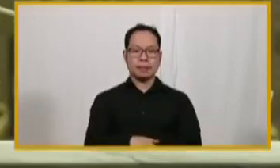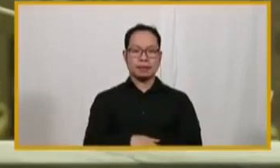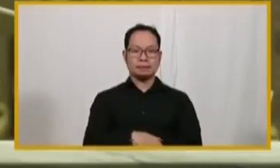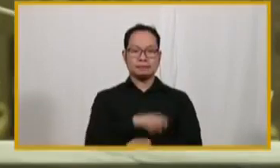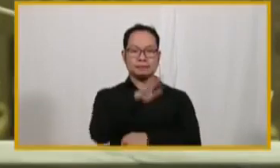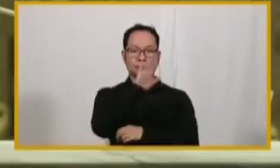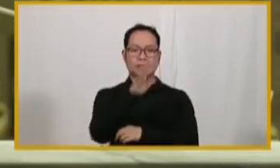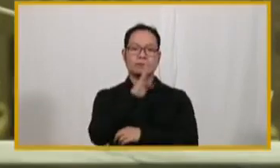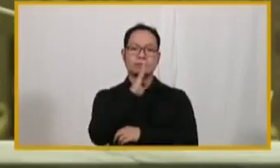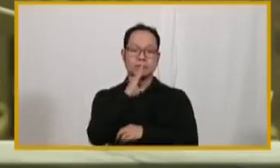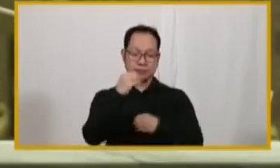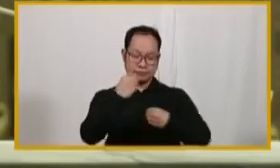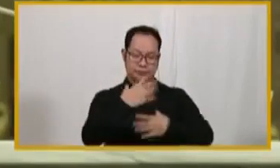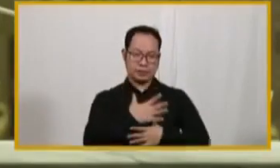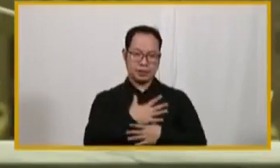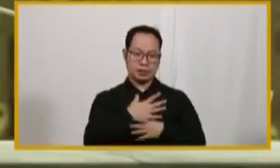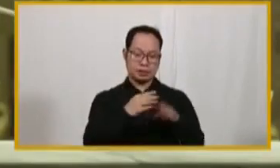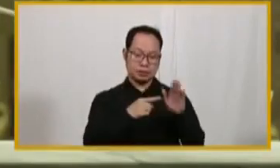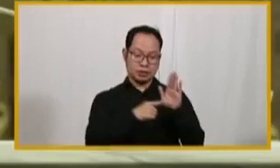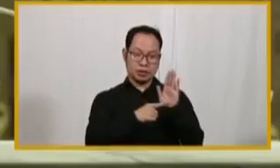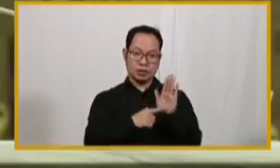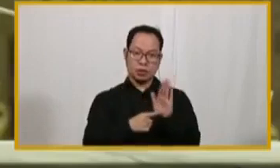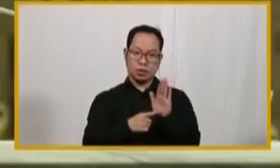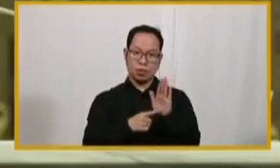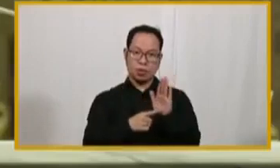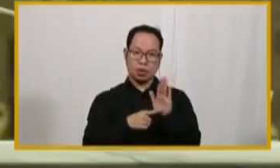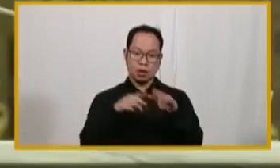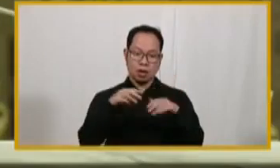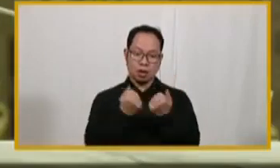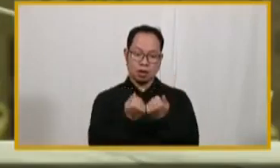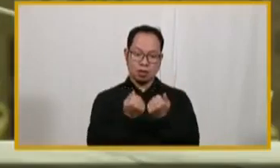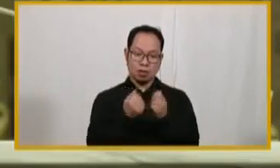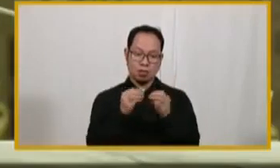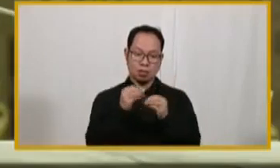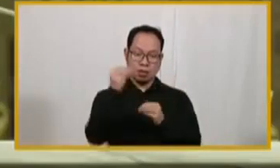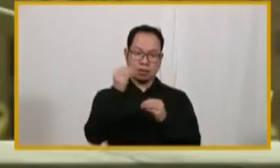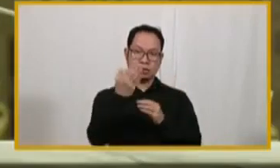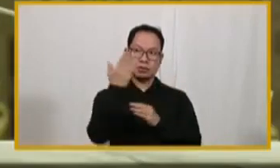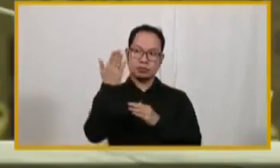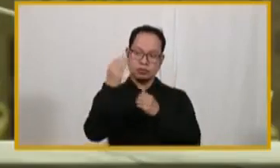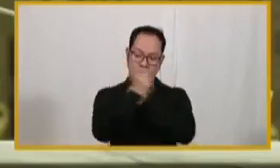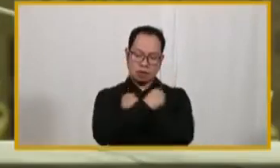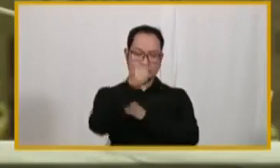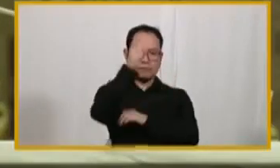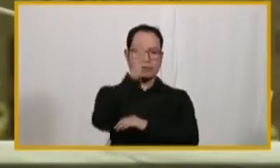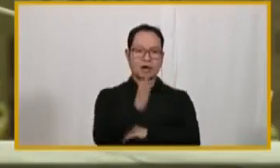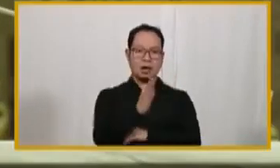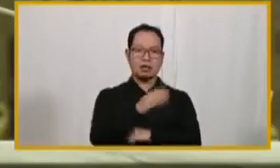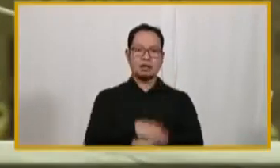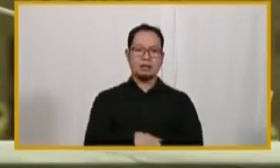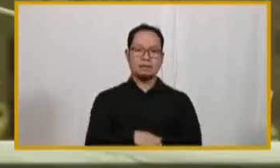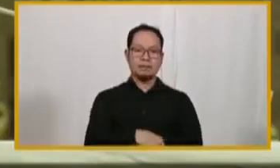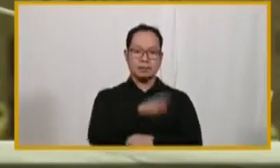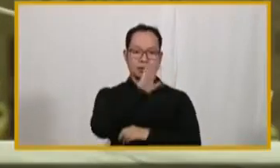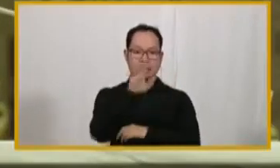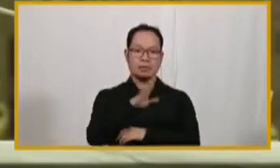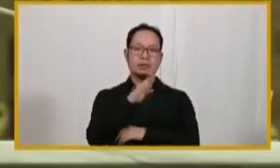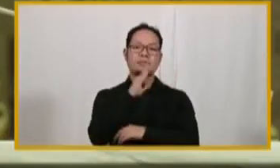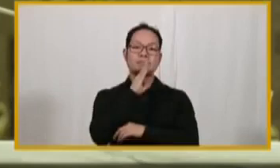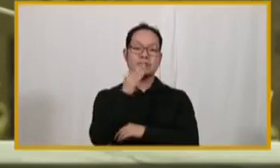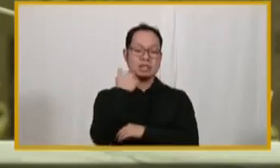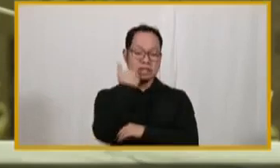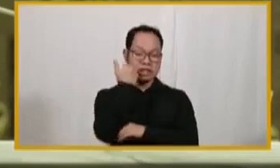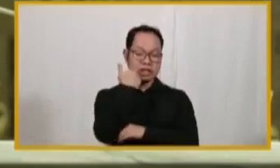be afraid to show how much you love God. Do not be